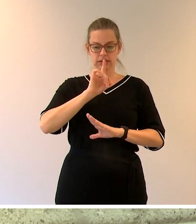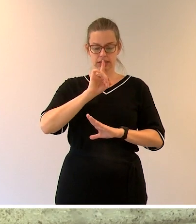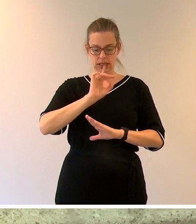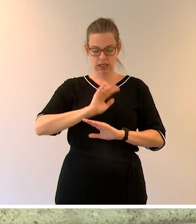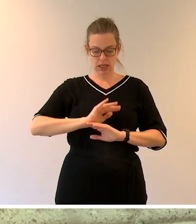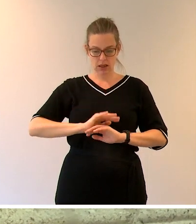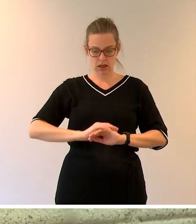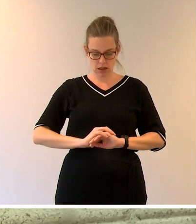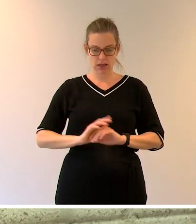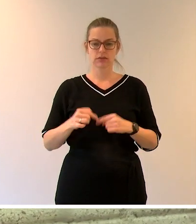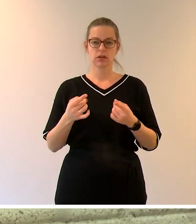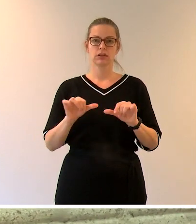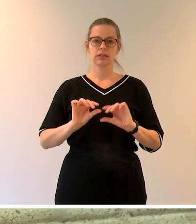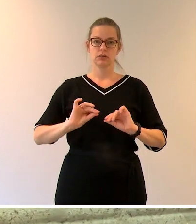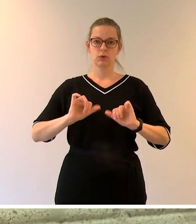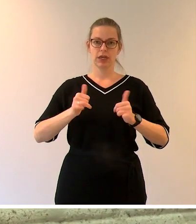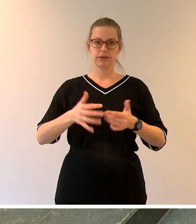betrachten voor we de dienst beginnen.